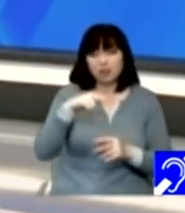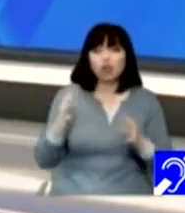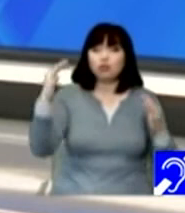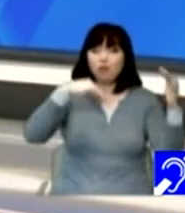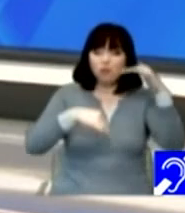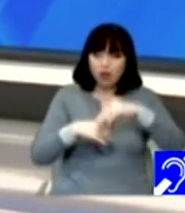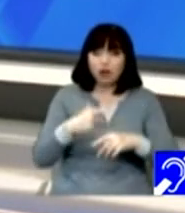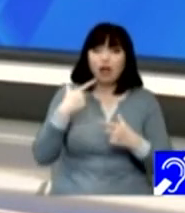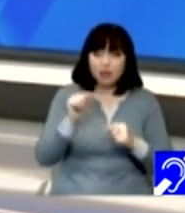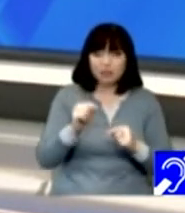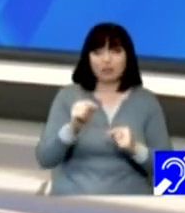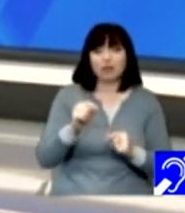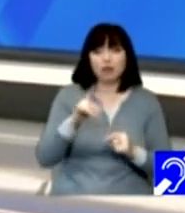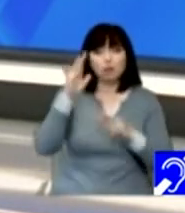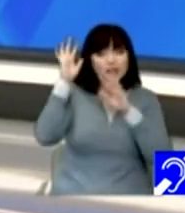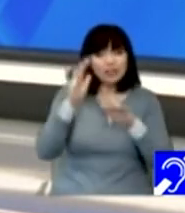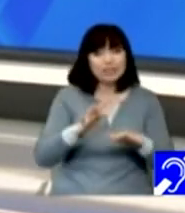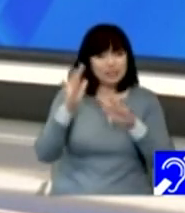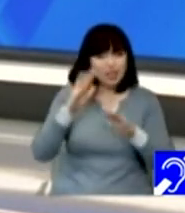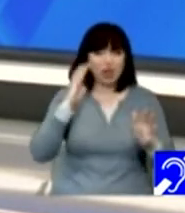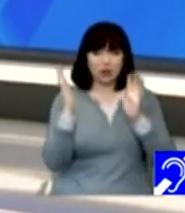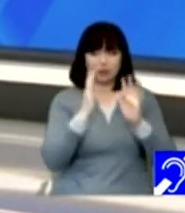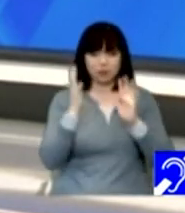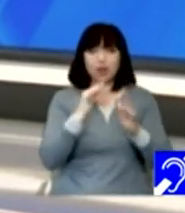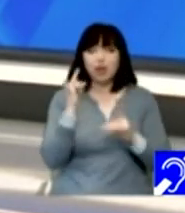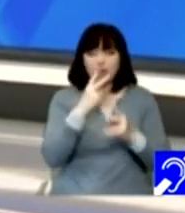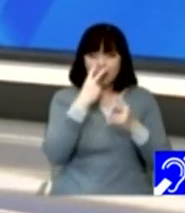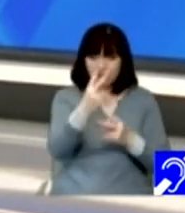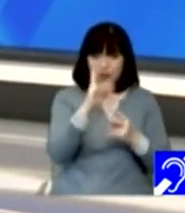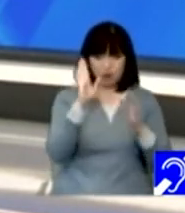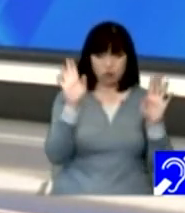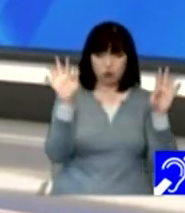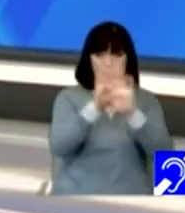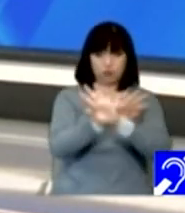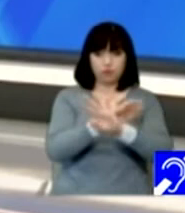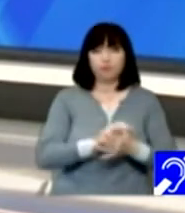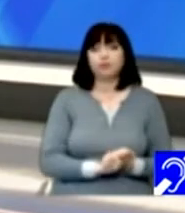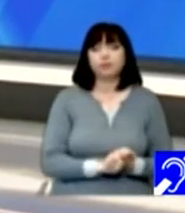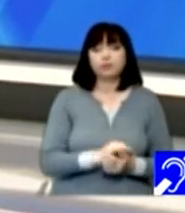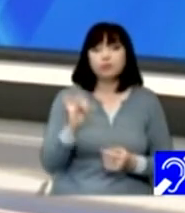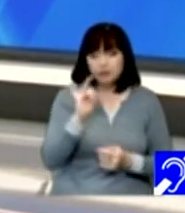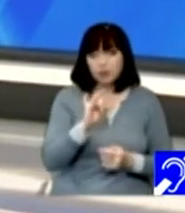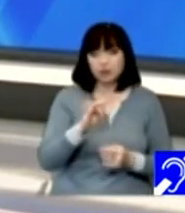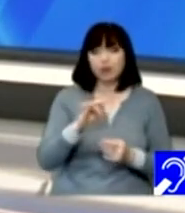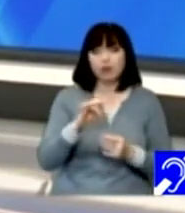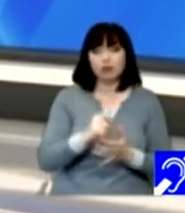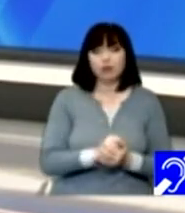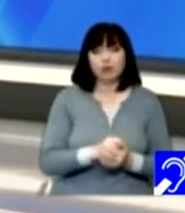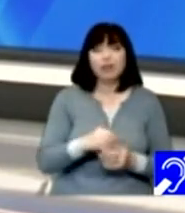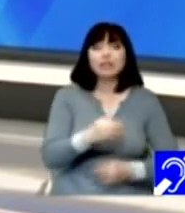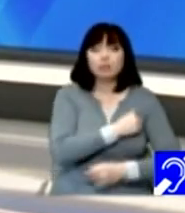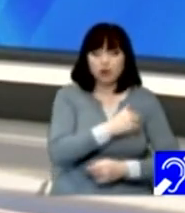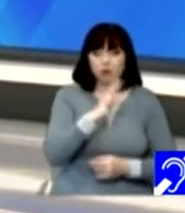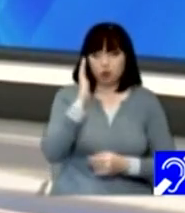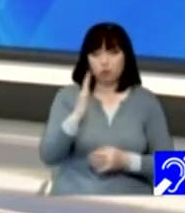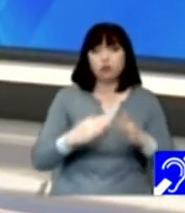munte, unde pe arii restrânse va ninge biscolit și vizibilitatea va fi redusă, iar în est și sud-est, trecător va fulgui. Temperaturile